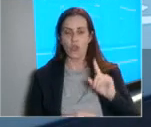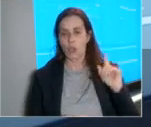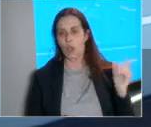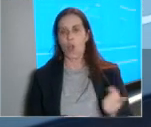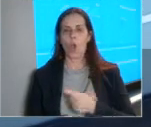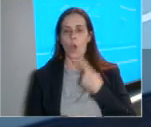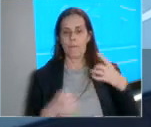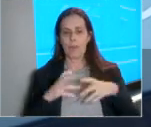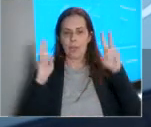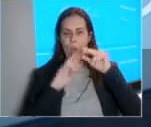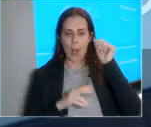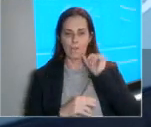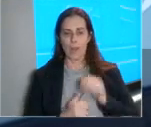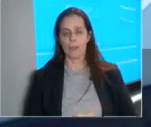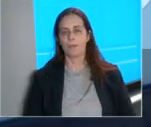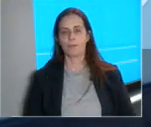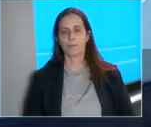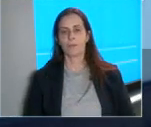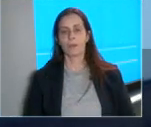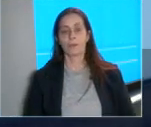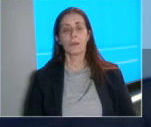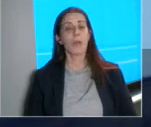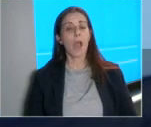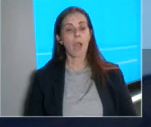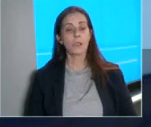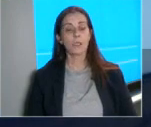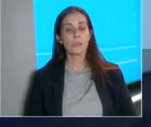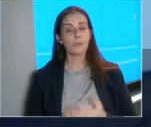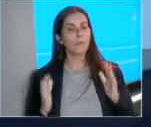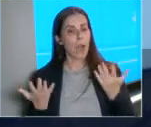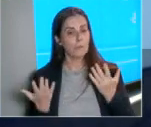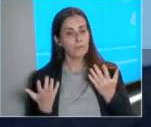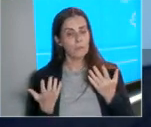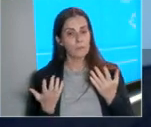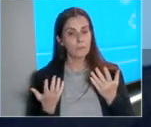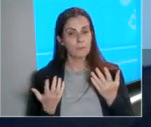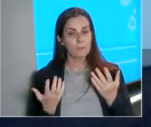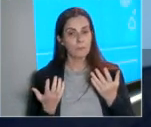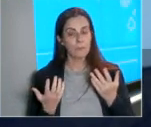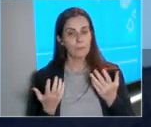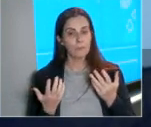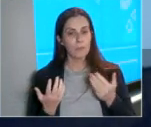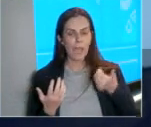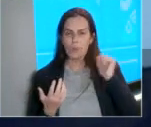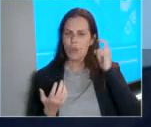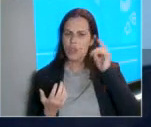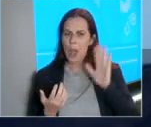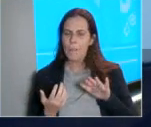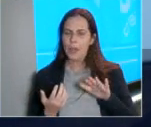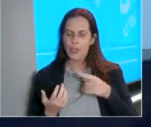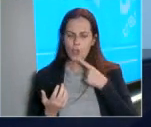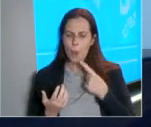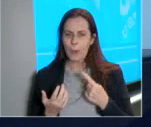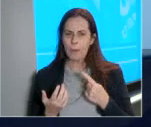כלל מפלגת כחול לבן. כן. אז כלל מפלגת כחול לבן אומר שמה? שלא צפויים... אתמול שמעתי, אגב,